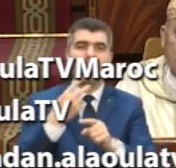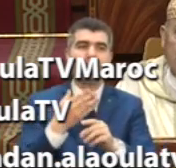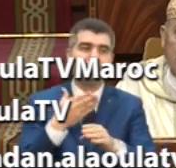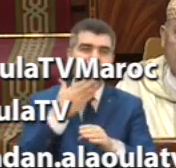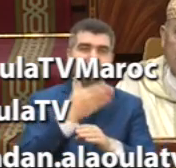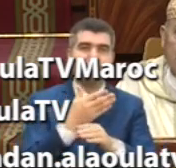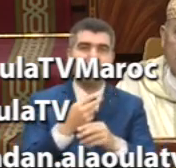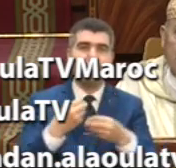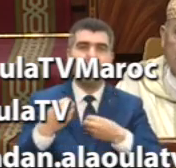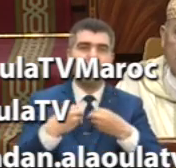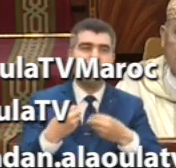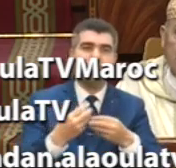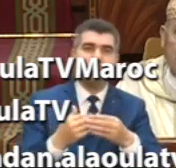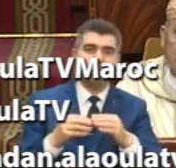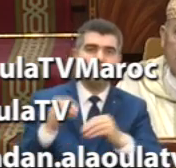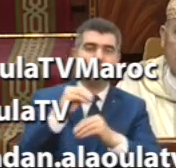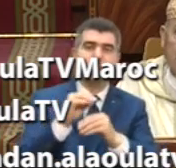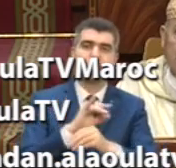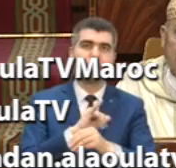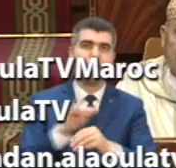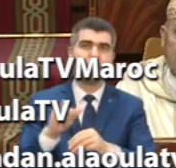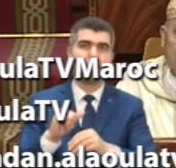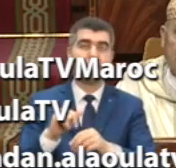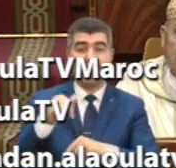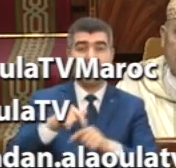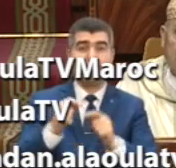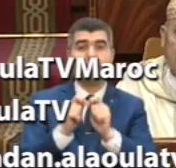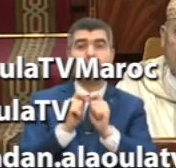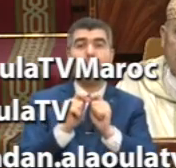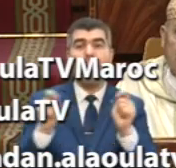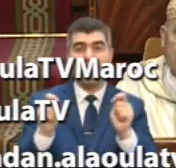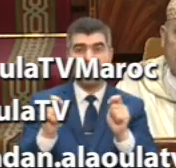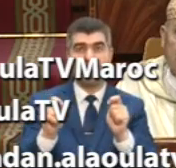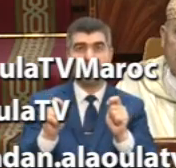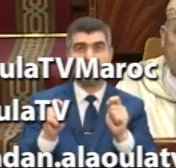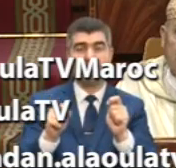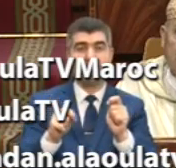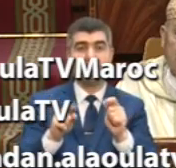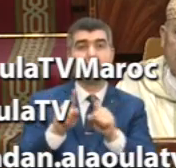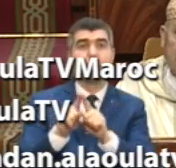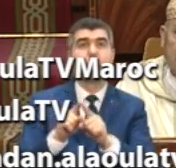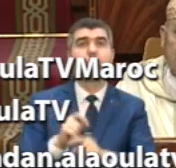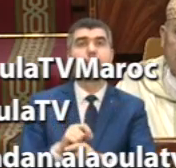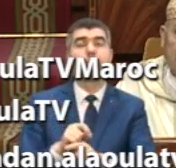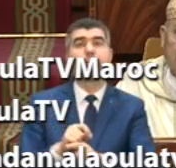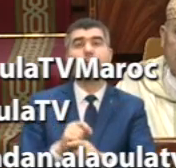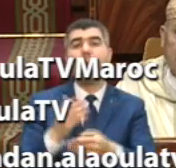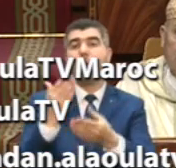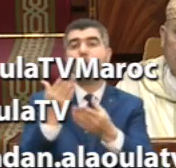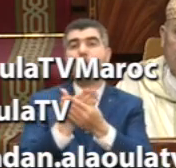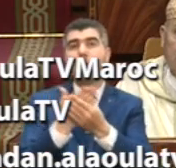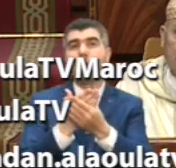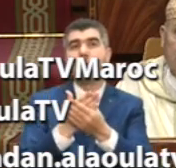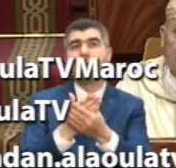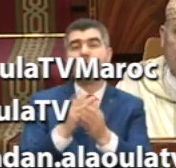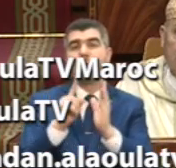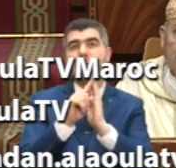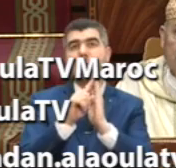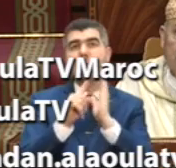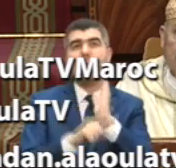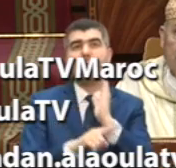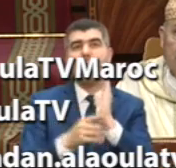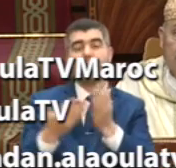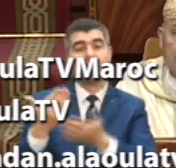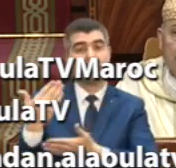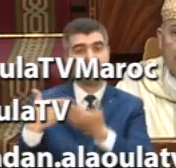آخر كاين هناك جريدة وطنية مشكورة دارت واحد الملف الأسبوعي خاص